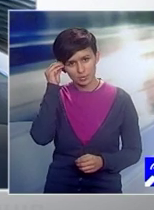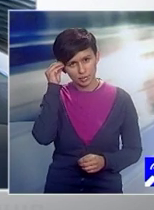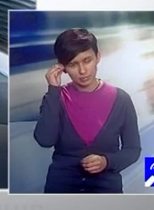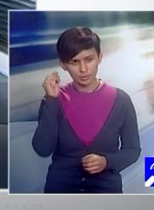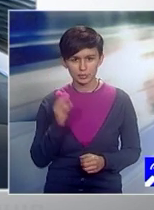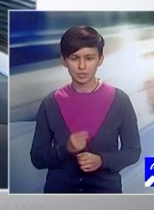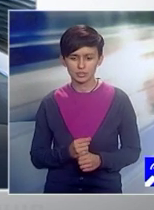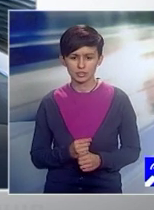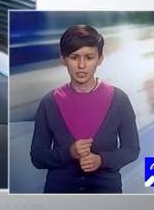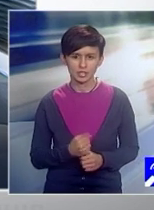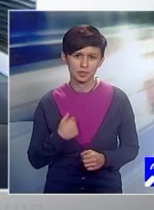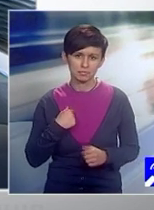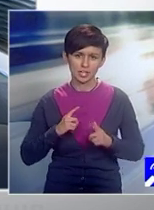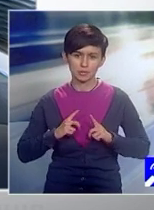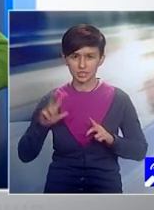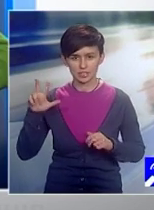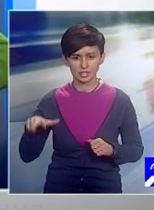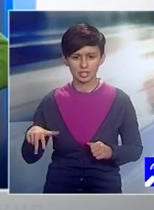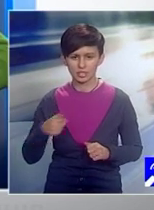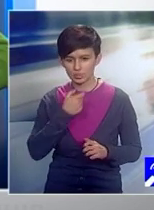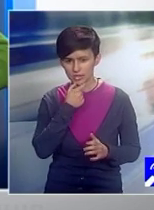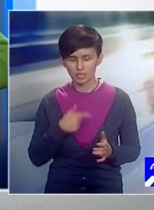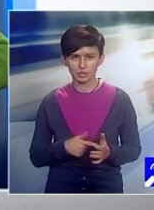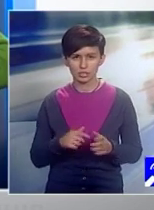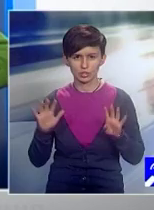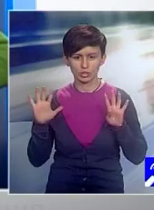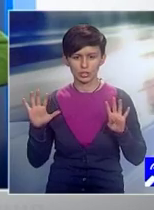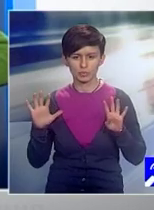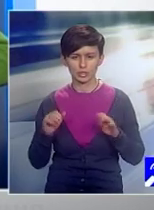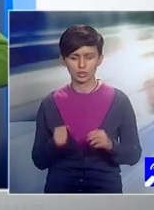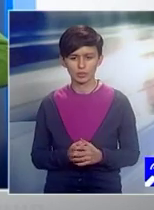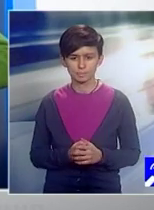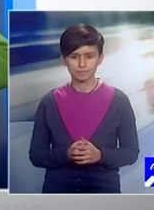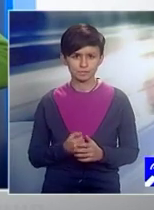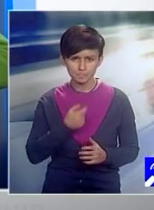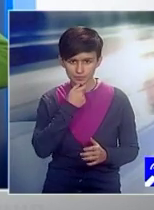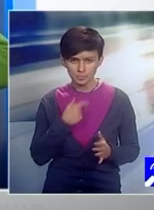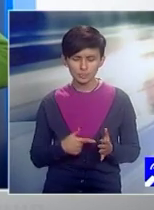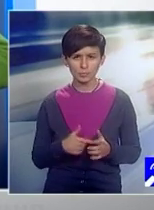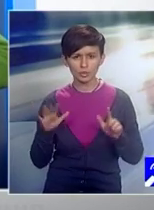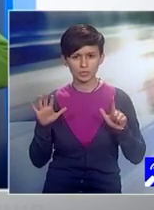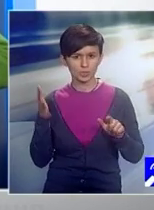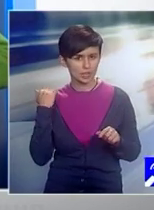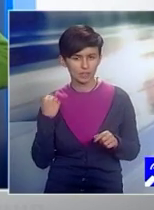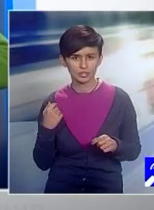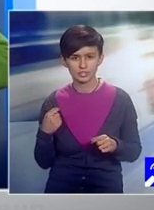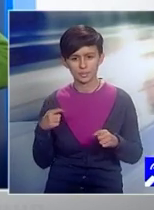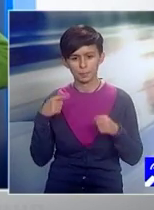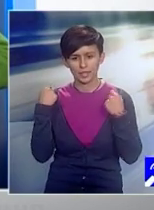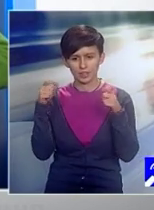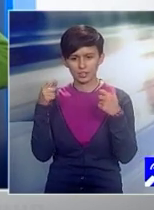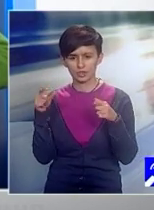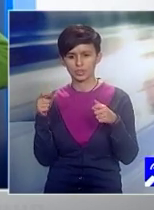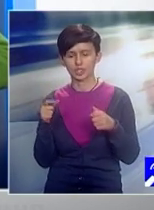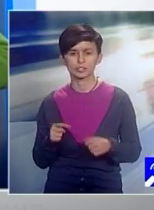stat 3 luni prima dată, în 2009, deci 2007 a fost o excursie așa mai scurtuță, în 2009